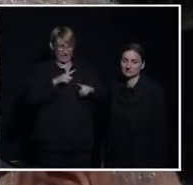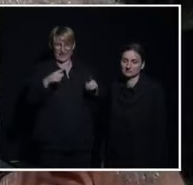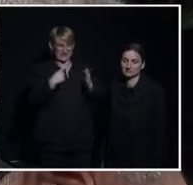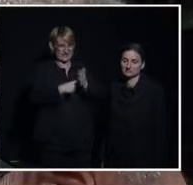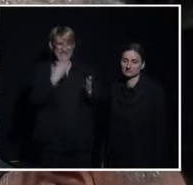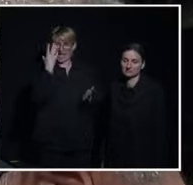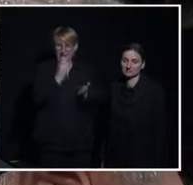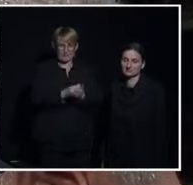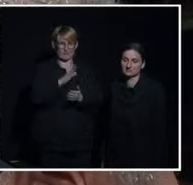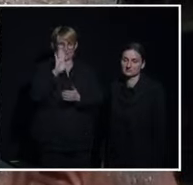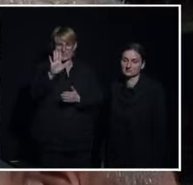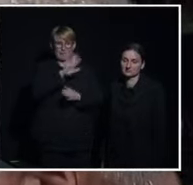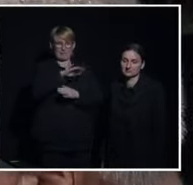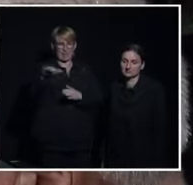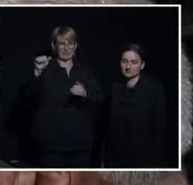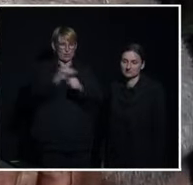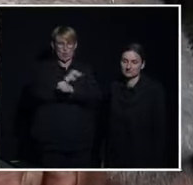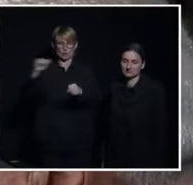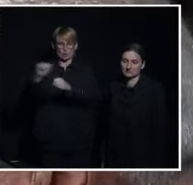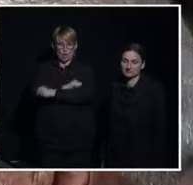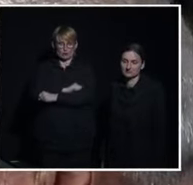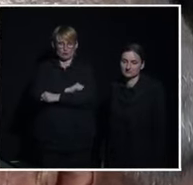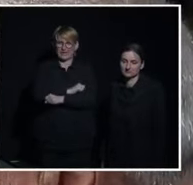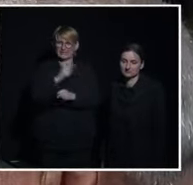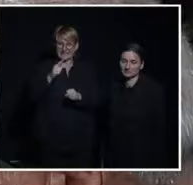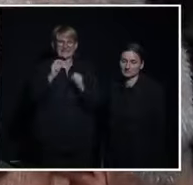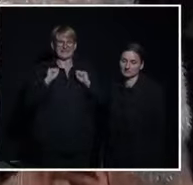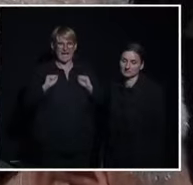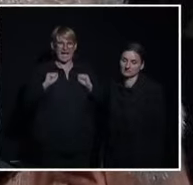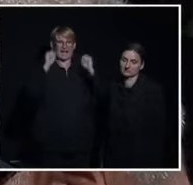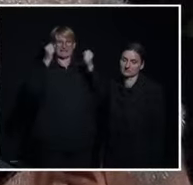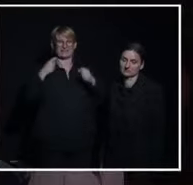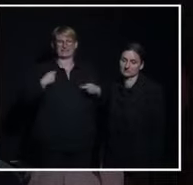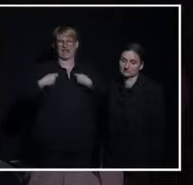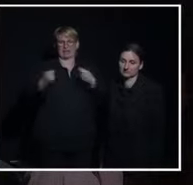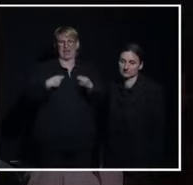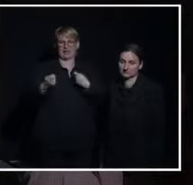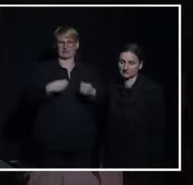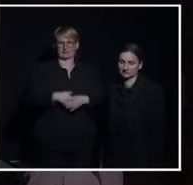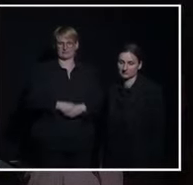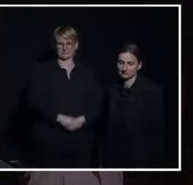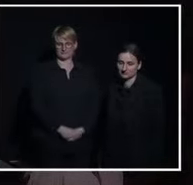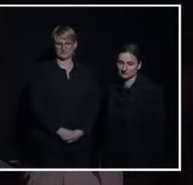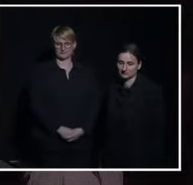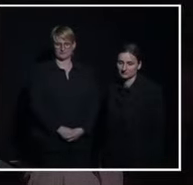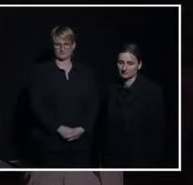App von ihren Plattformen zu löschen. Das ist aktives Handeln.